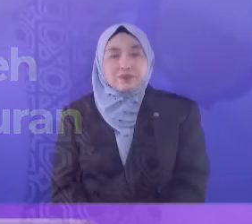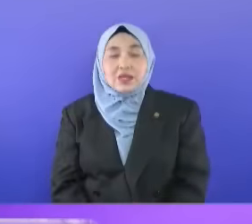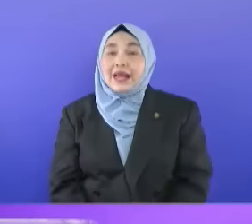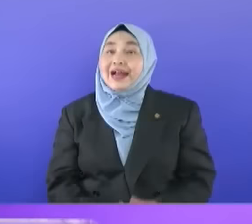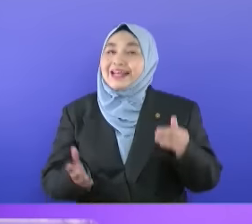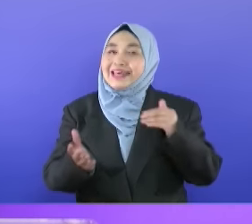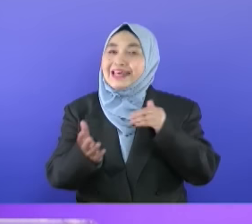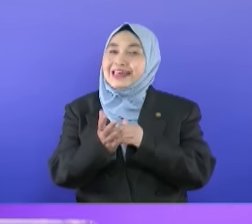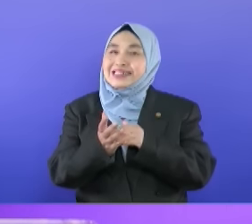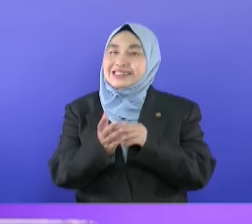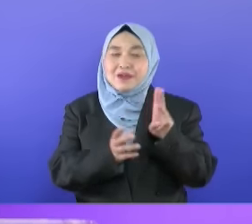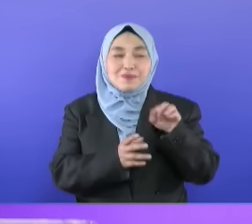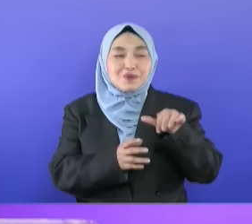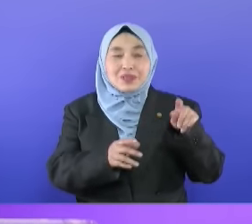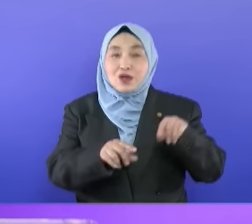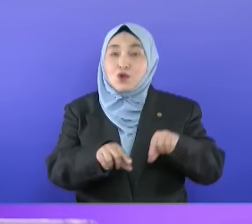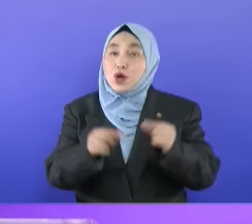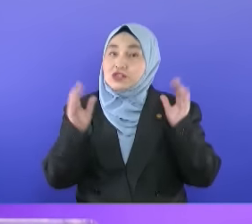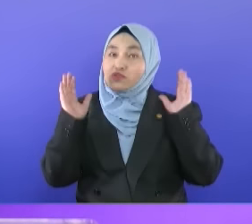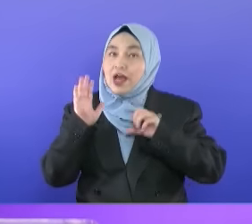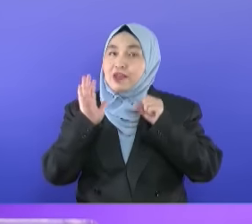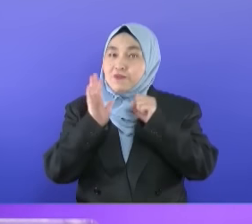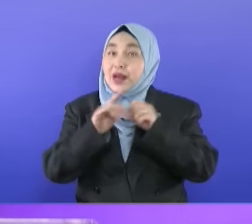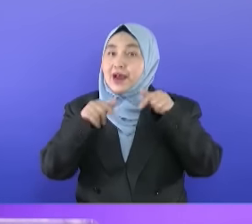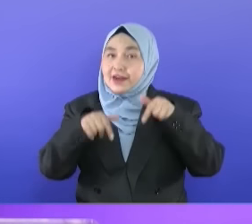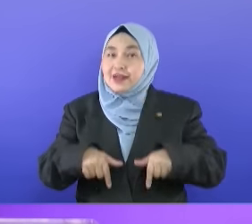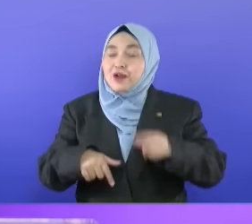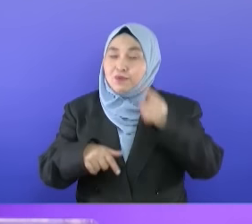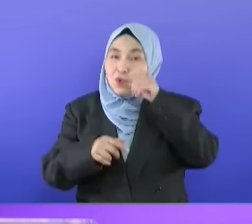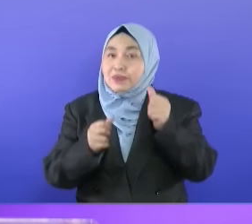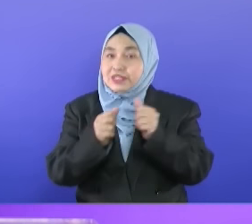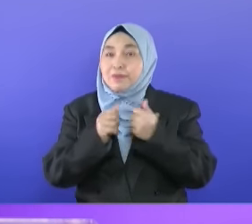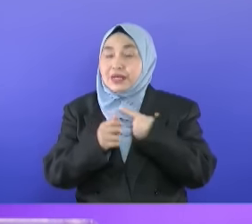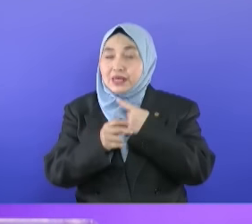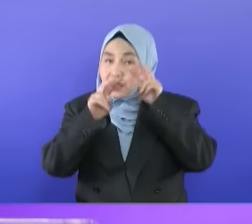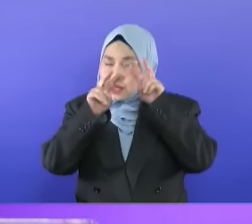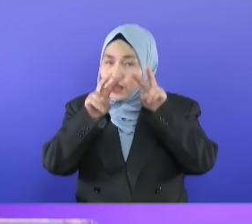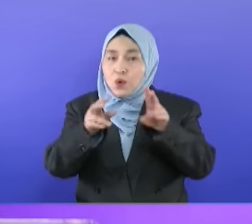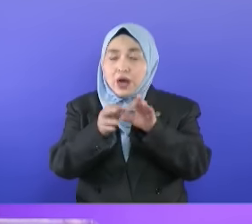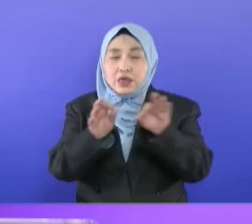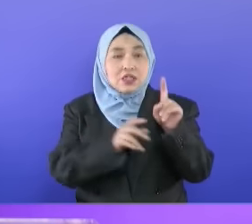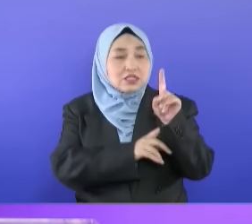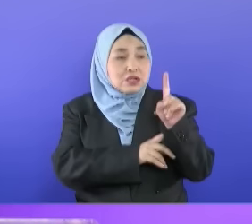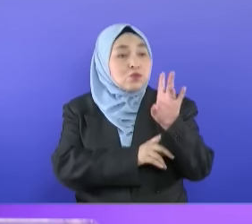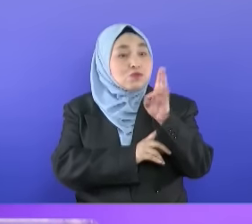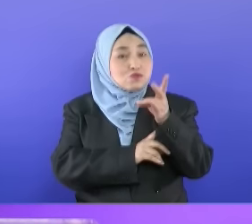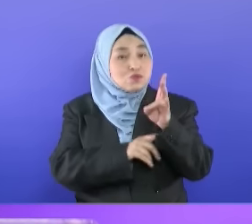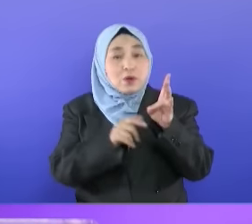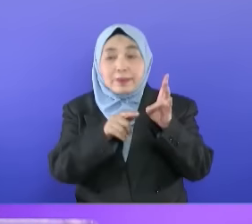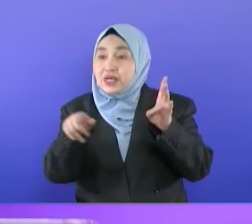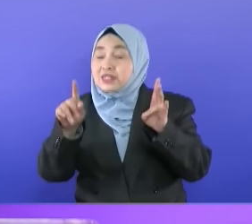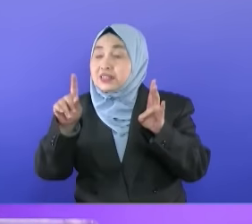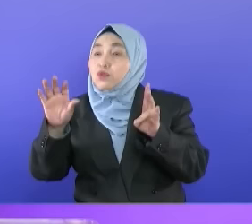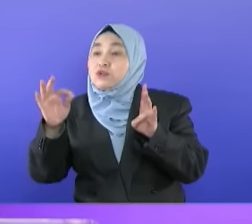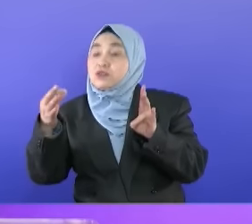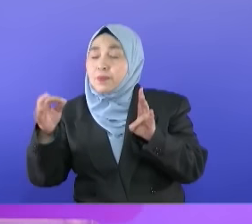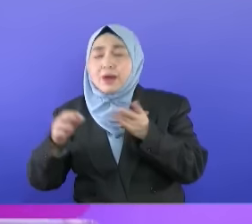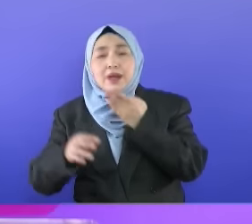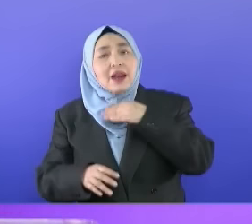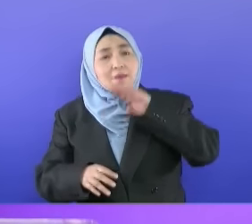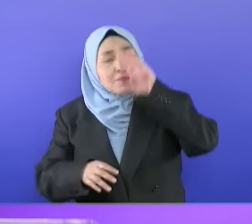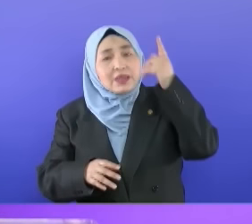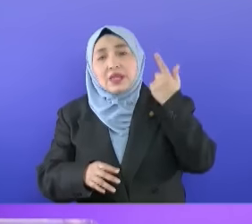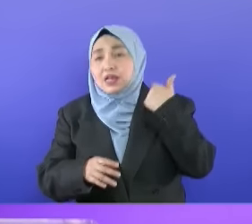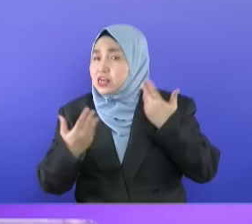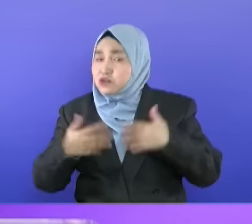Mari kita dalam al-quran sholat infaq pada hari ini untuk sama-sama kita melihat kepada ayat 117 hingga ayat 119 dan alhamdulillah sebentar